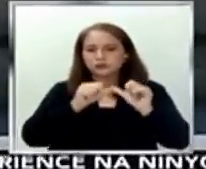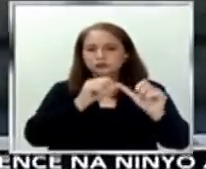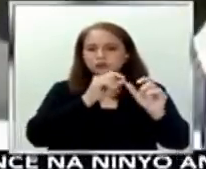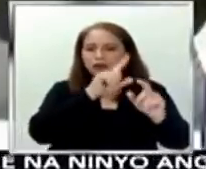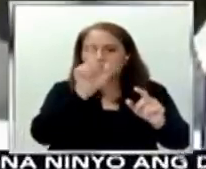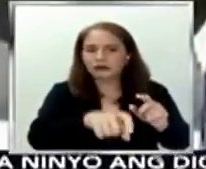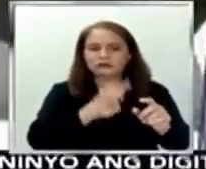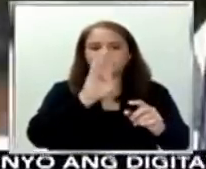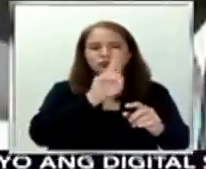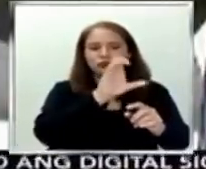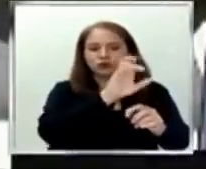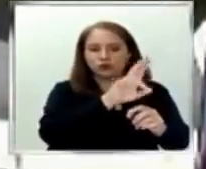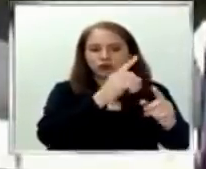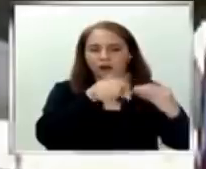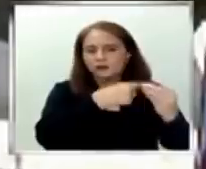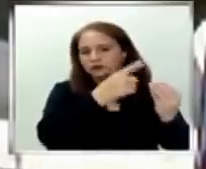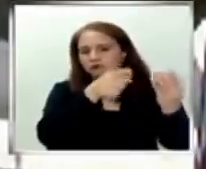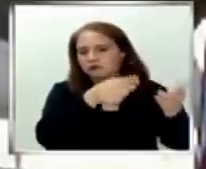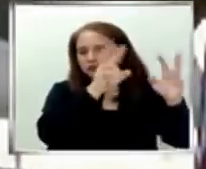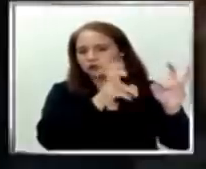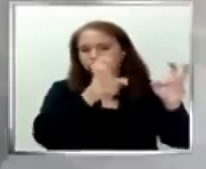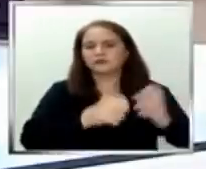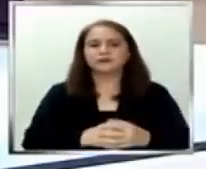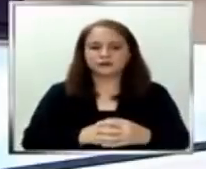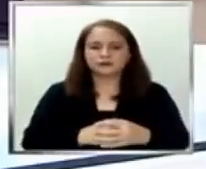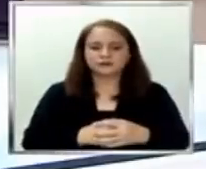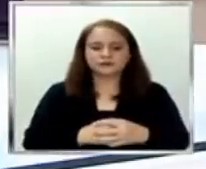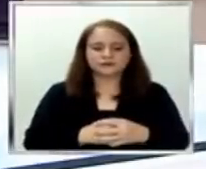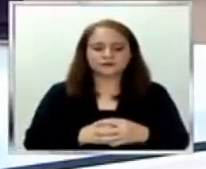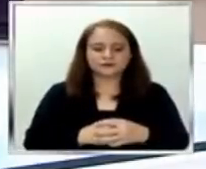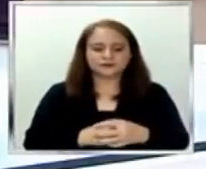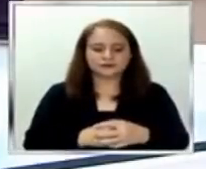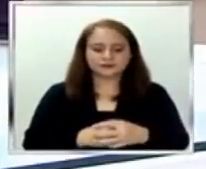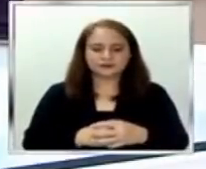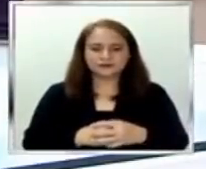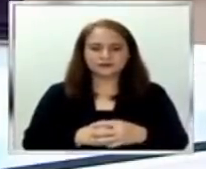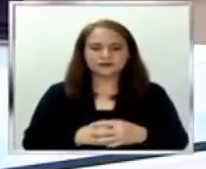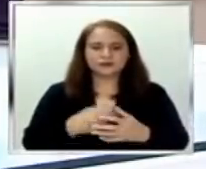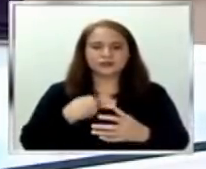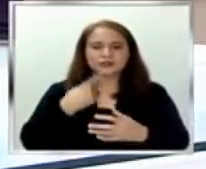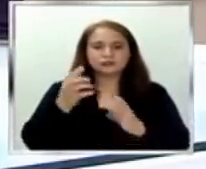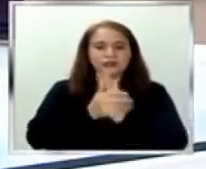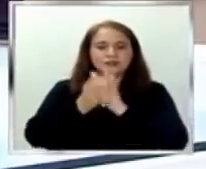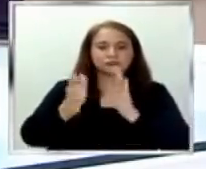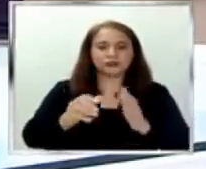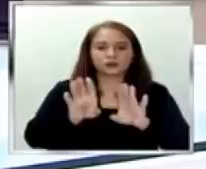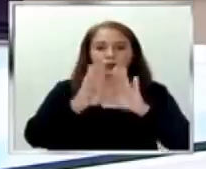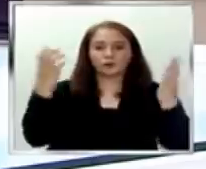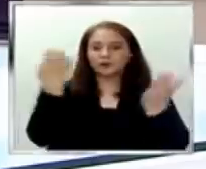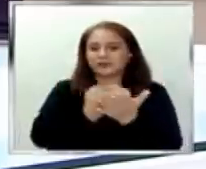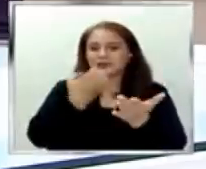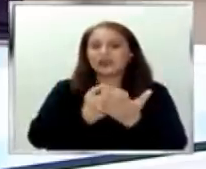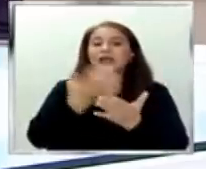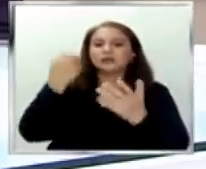dito. Dano Tingkungko, Nakatutok, 24 Horas. Tingin ng ilang eksperto dahil sa pagbubukas ng ekonomiya kaya umakyat sa